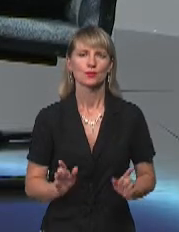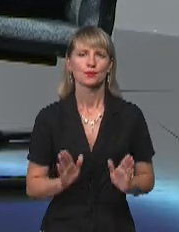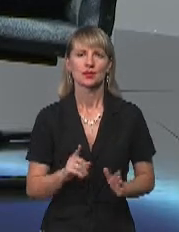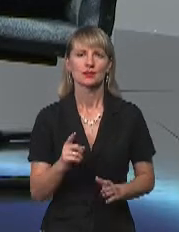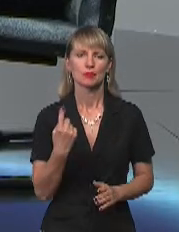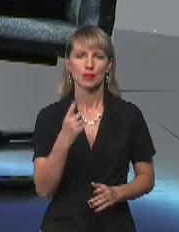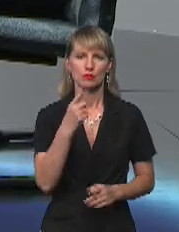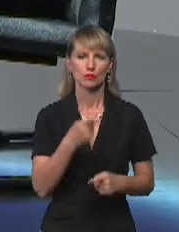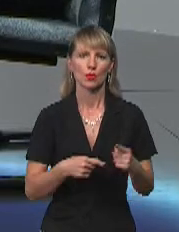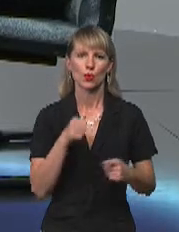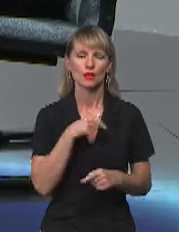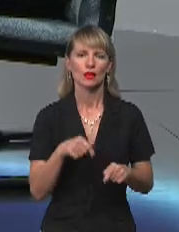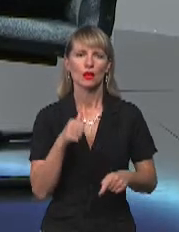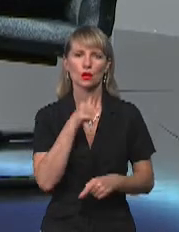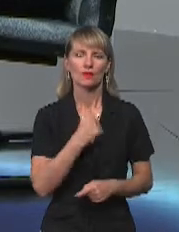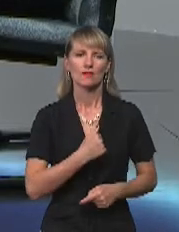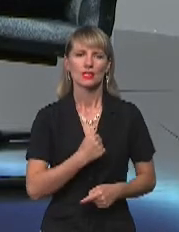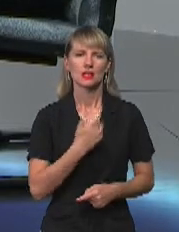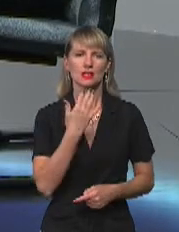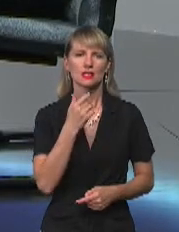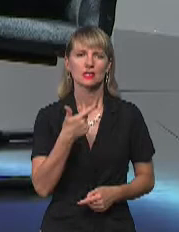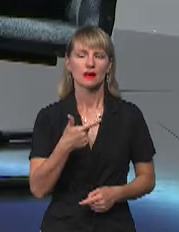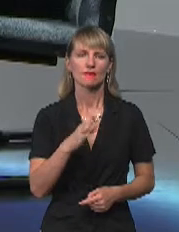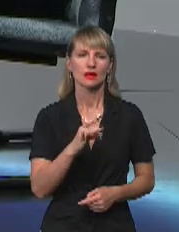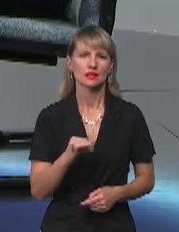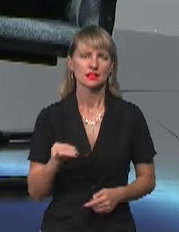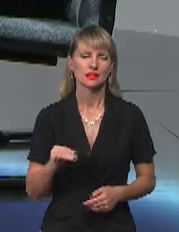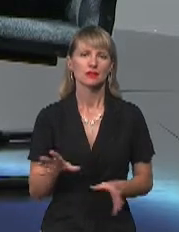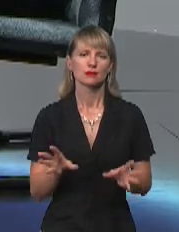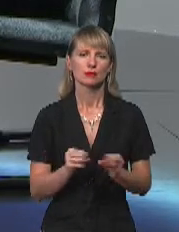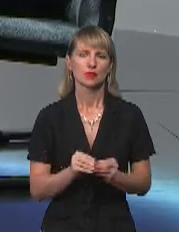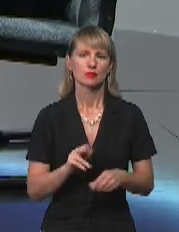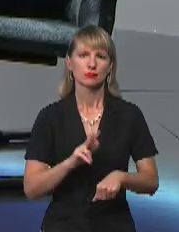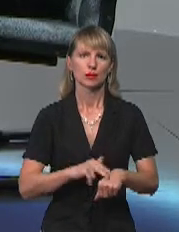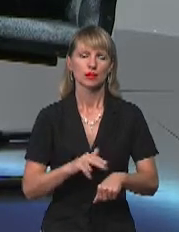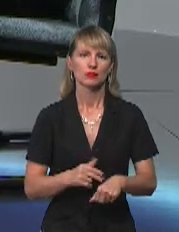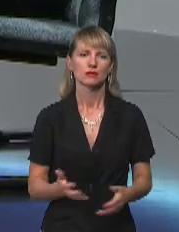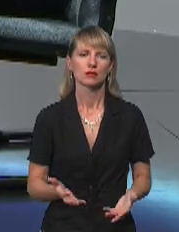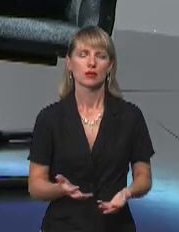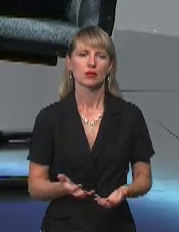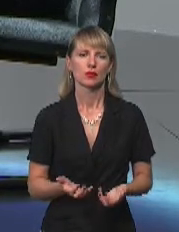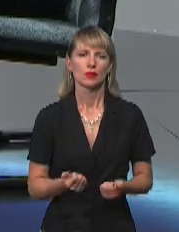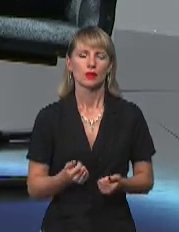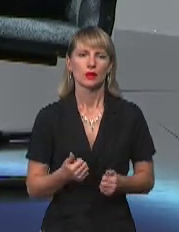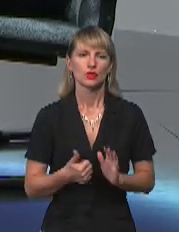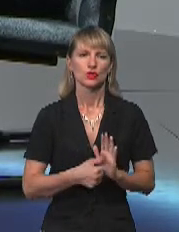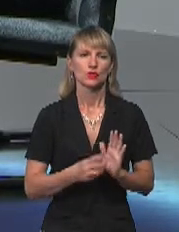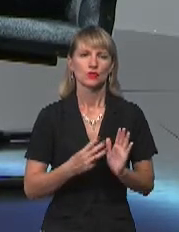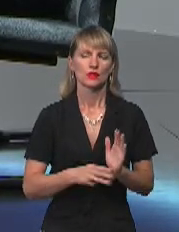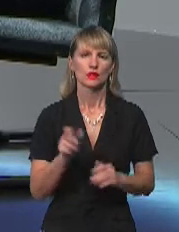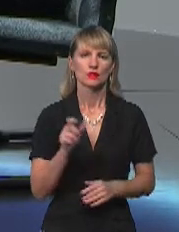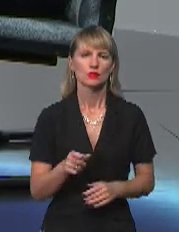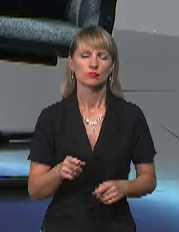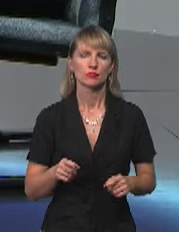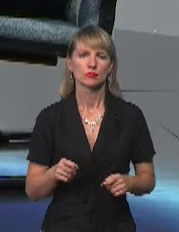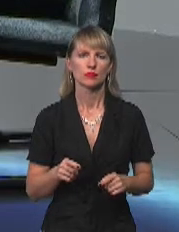перше півріччя цього року військові Нацгвардії спільно з працівниками Національної поліції затримали 1680 осіб за підозрою